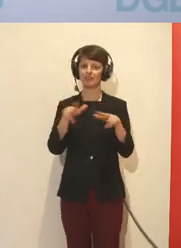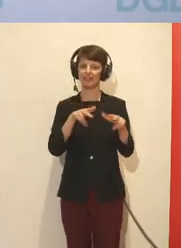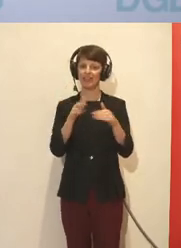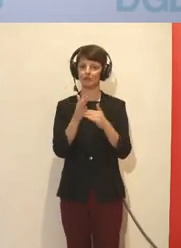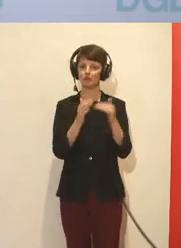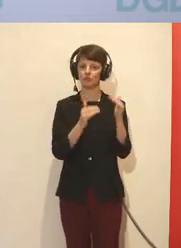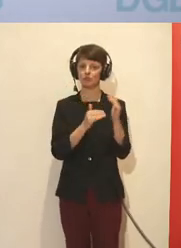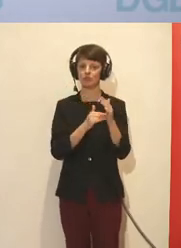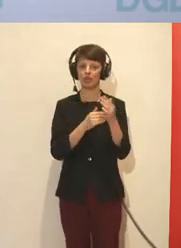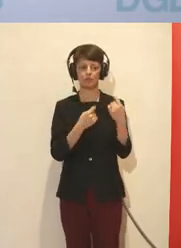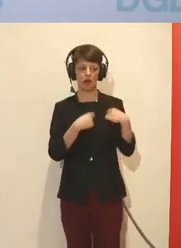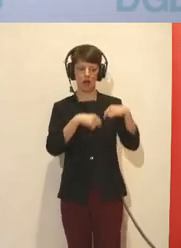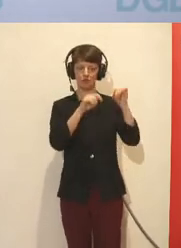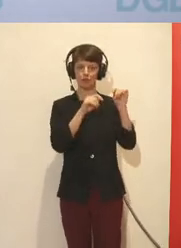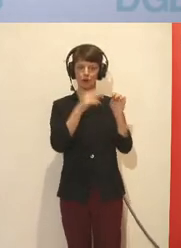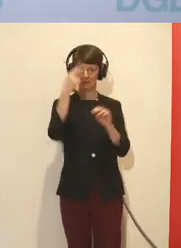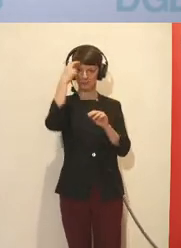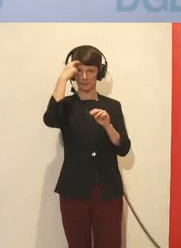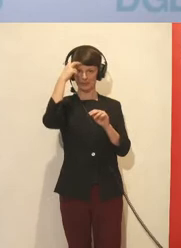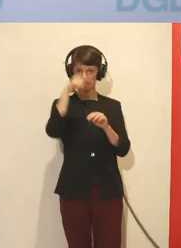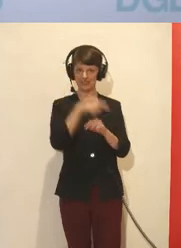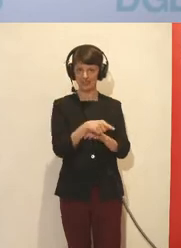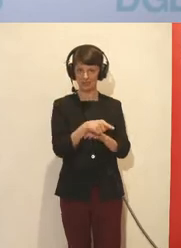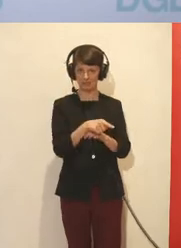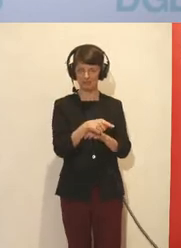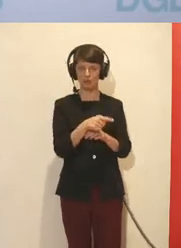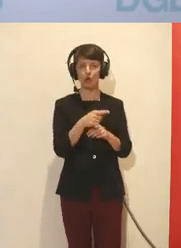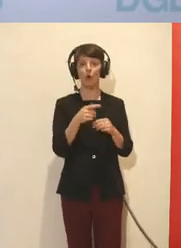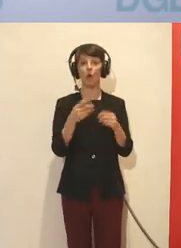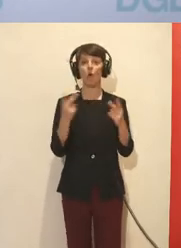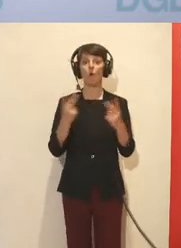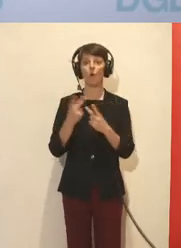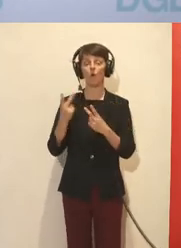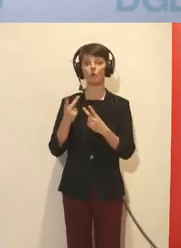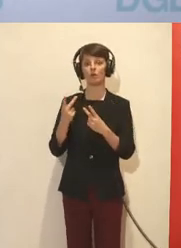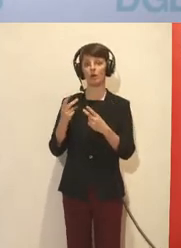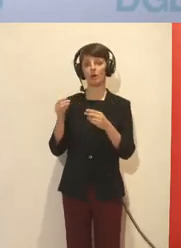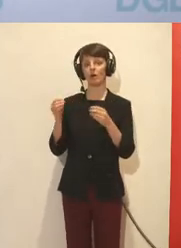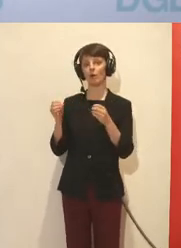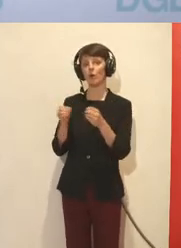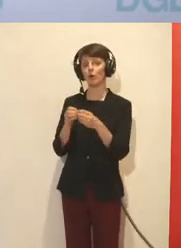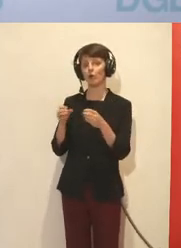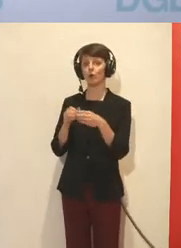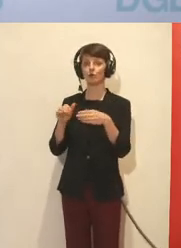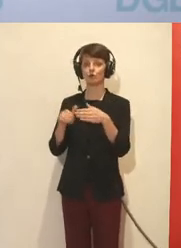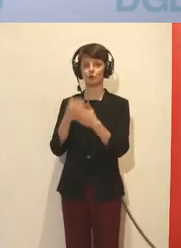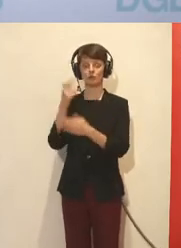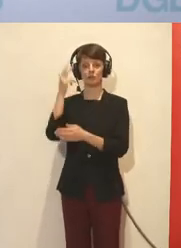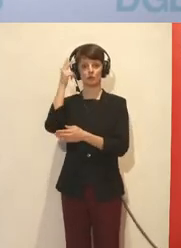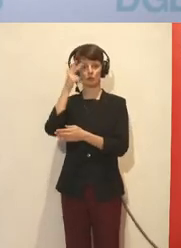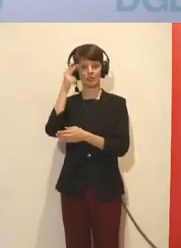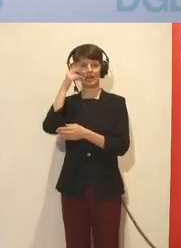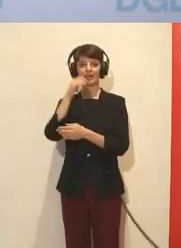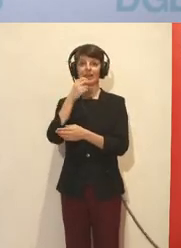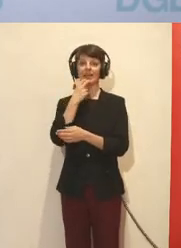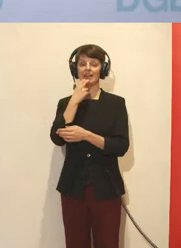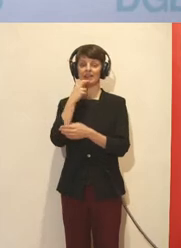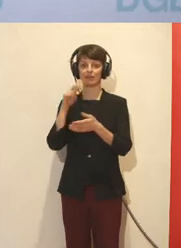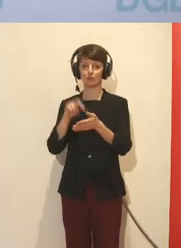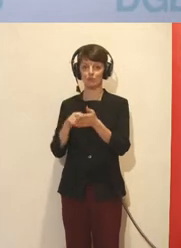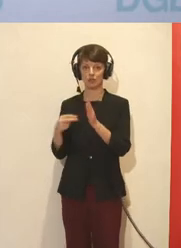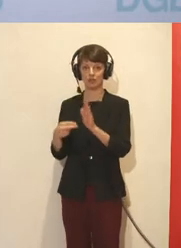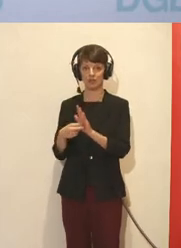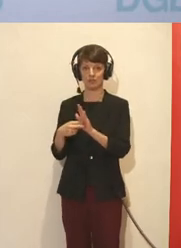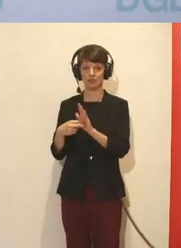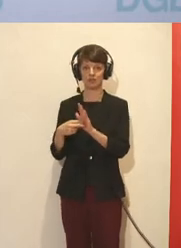bei der gestaltung einer ökologisch und sozialen energiepolitik wenn